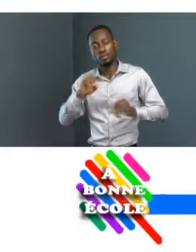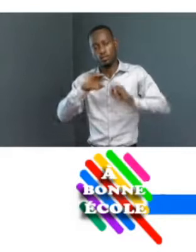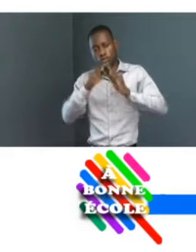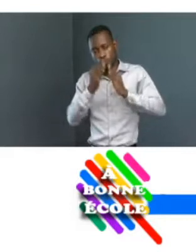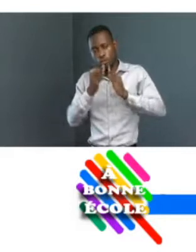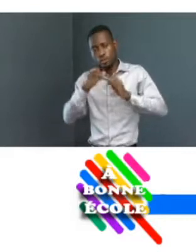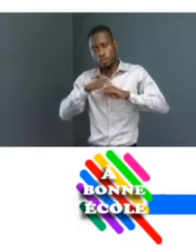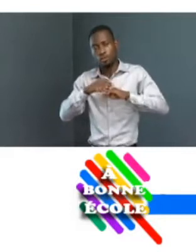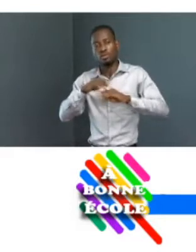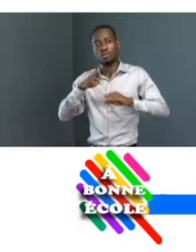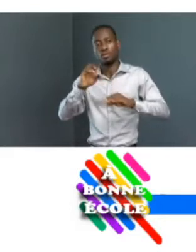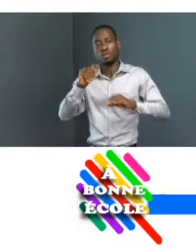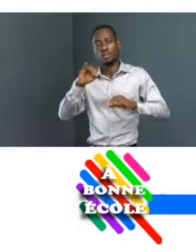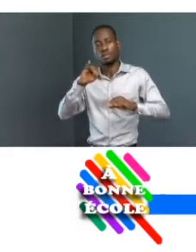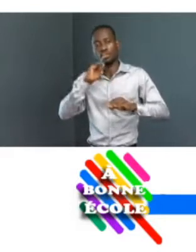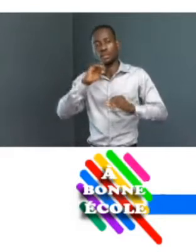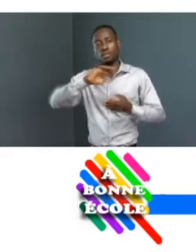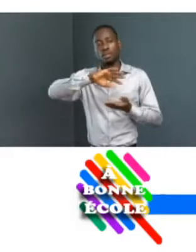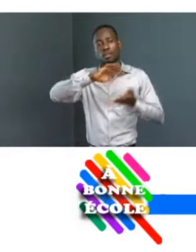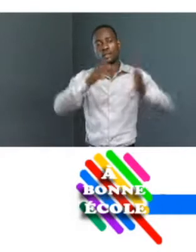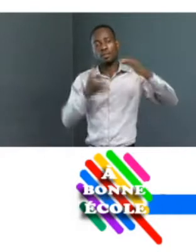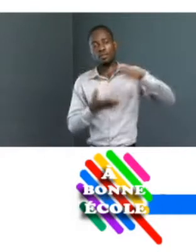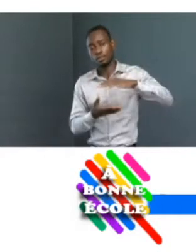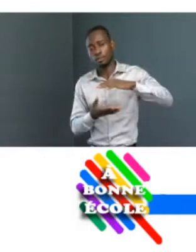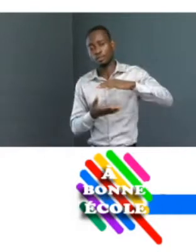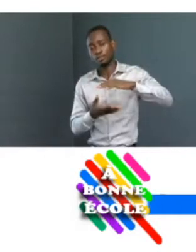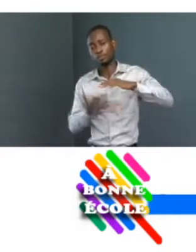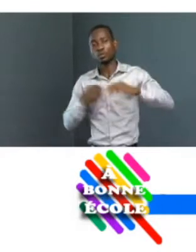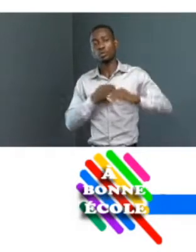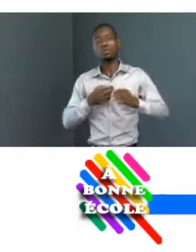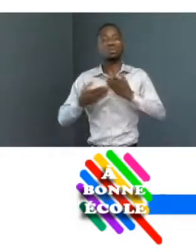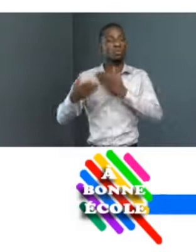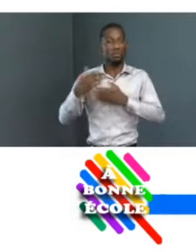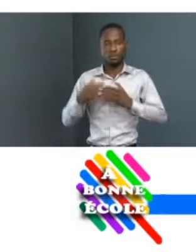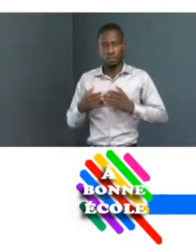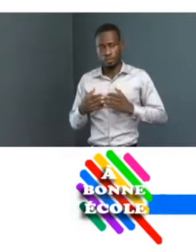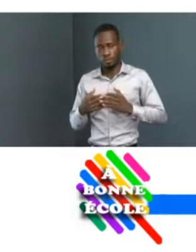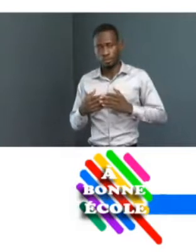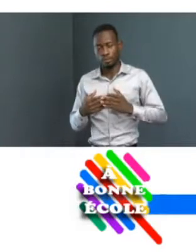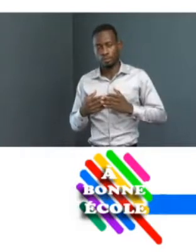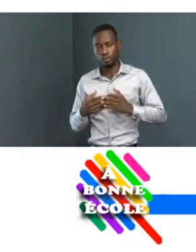est renversée. Nous allons y revenir.